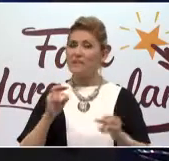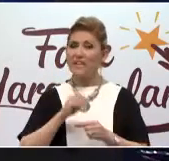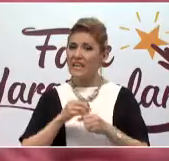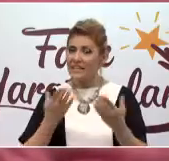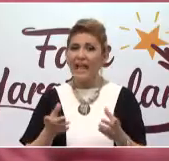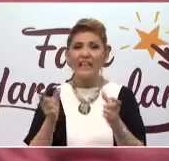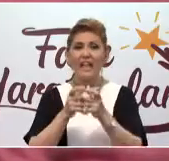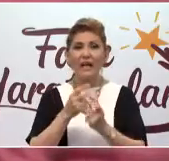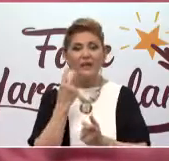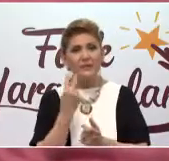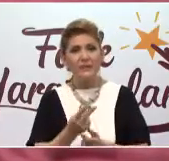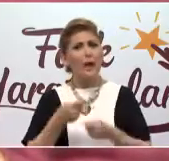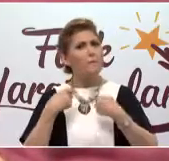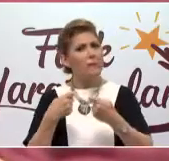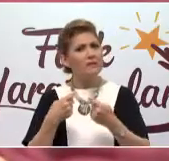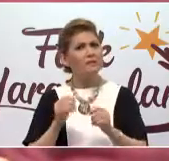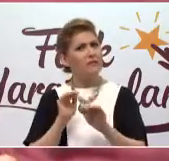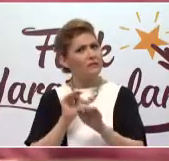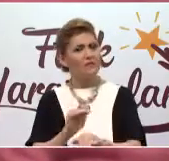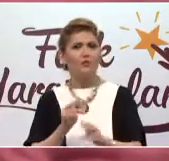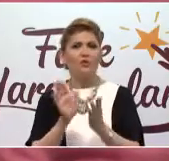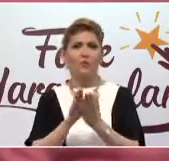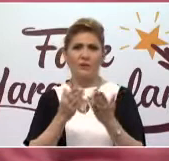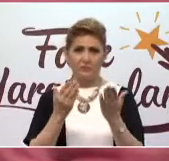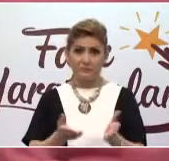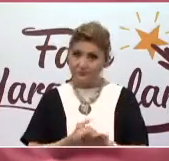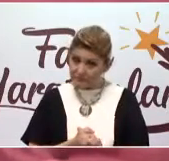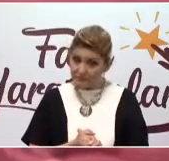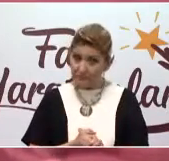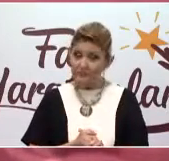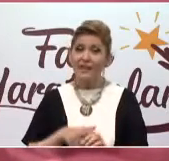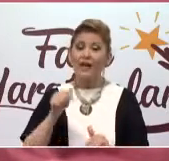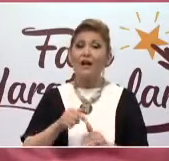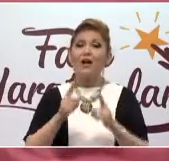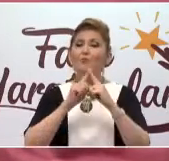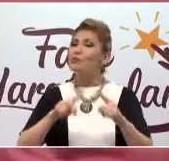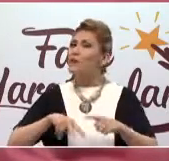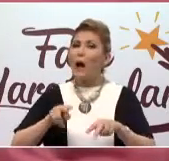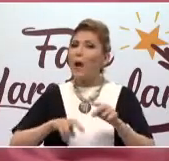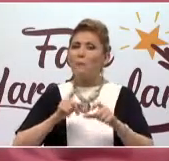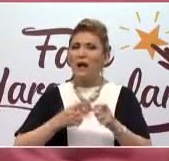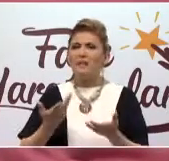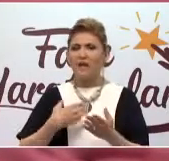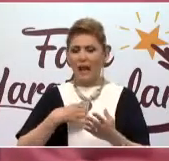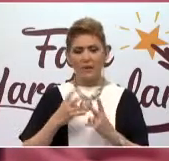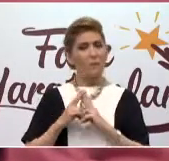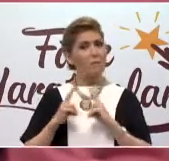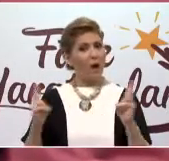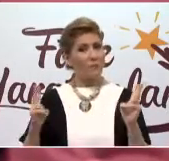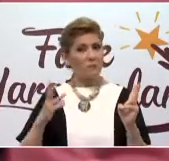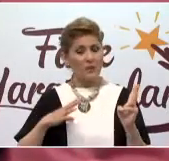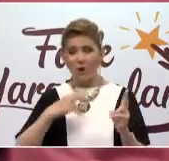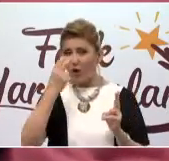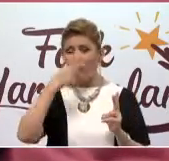tamamen dernek tarafından masrafları karşılanarak temin edilmesi. Burada bütün amacımız bağımsızlığını sağlayabilmek,